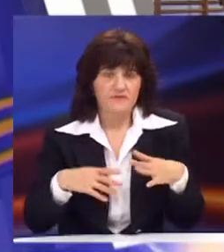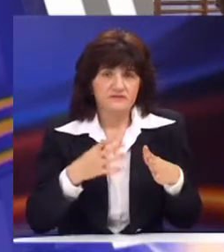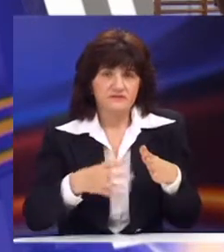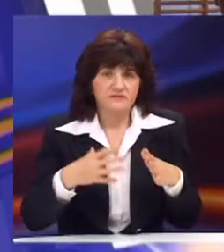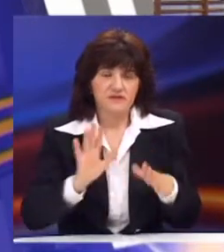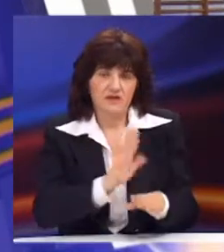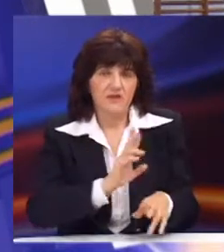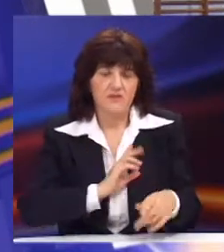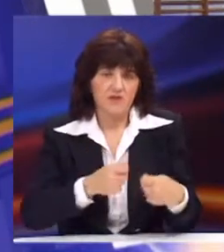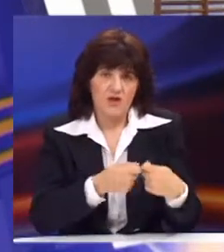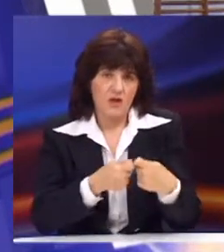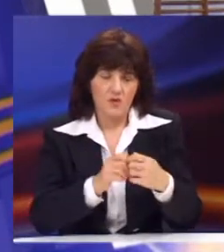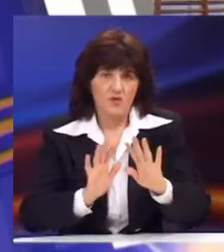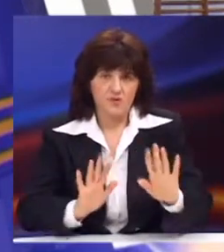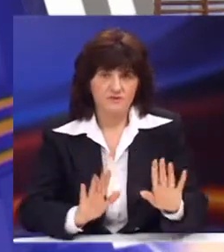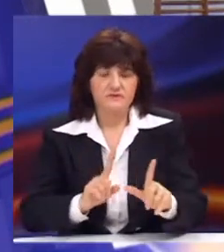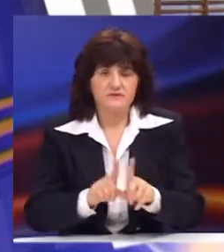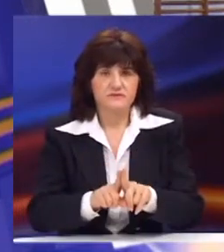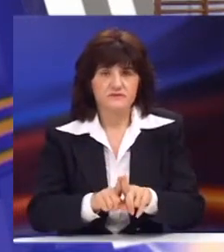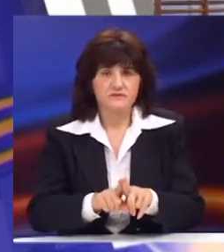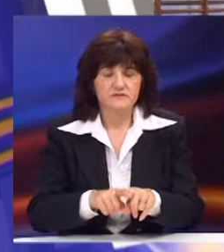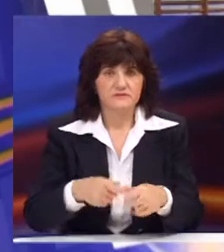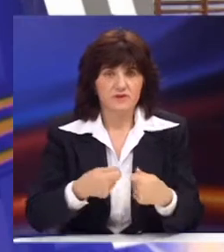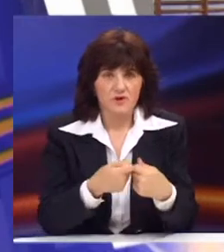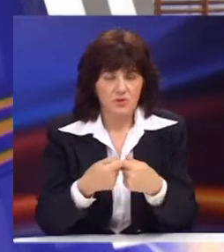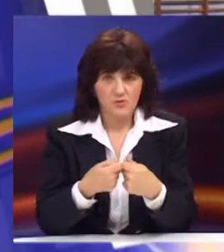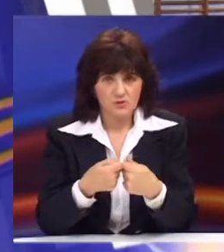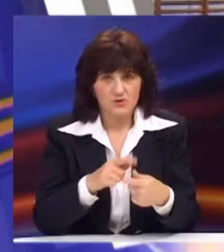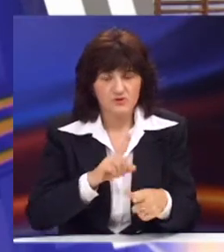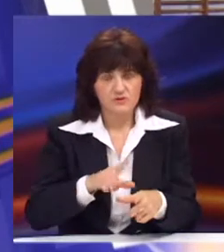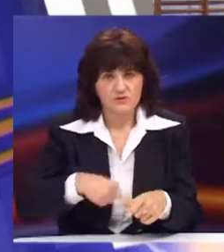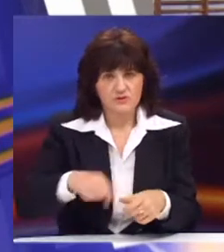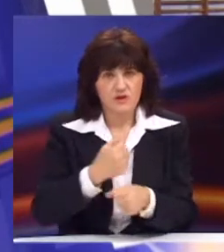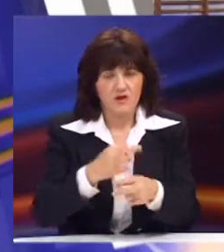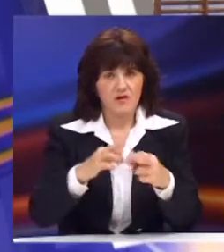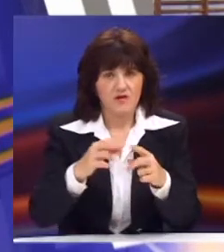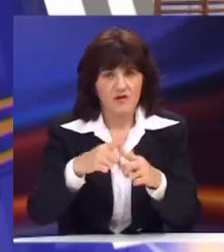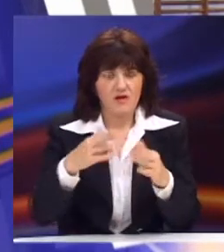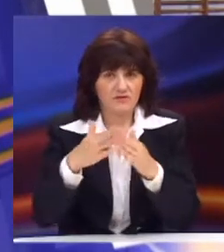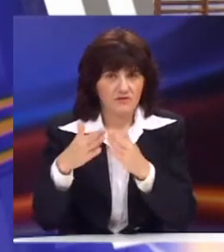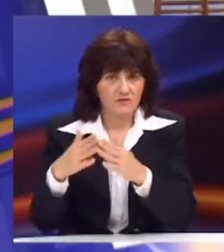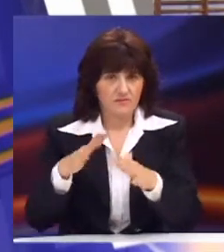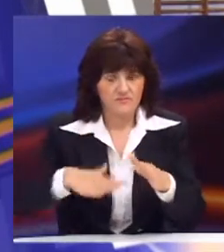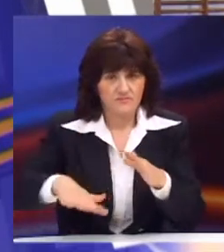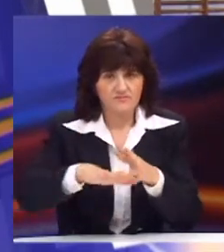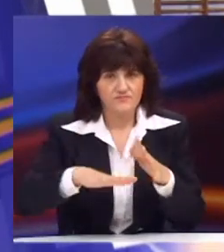penzionerima i svoju dalju organizaciju i tako dalje. Uglavnom, ovdje smo zajedno i sa udruženjem penzionera u mesnoj zajednici GAT